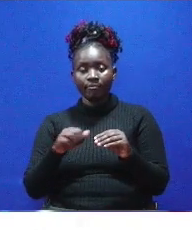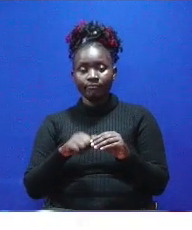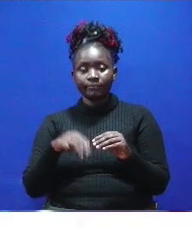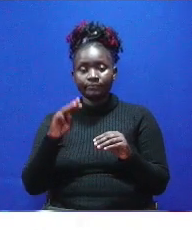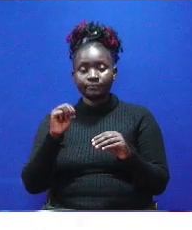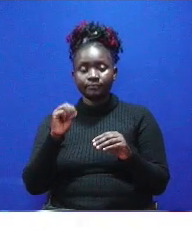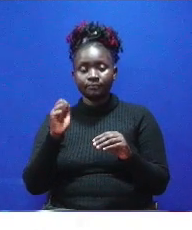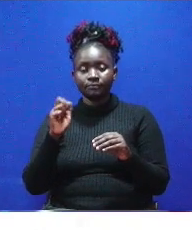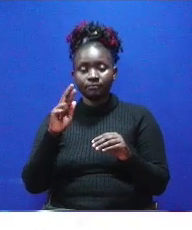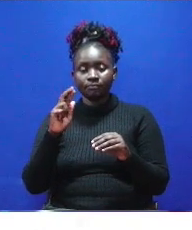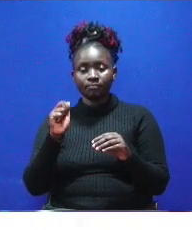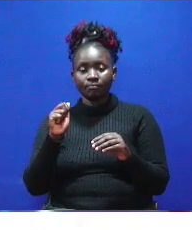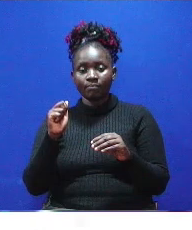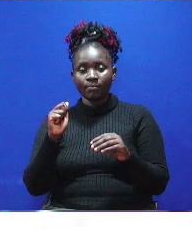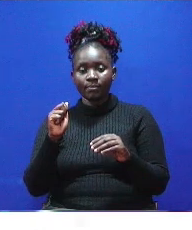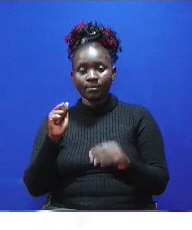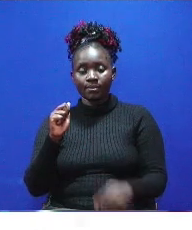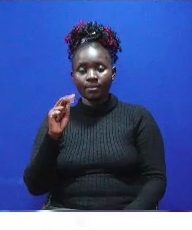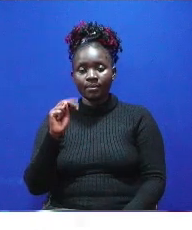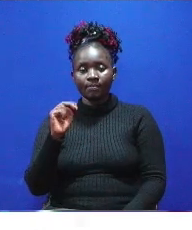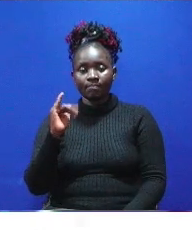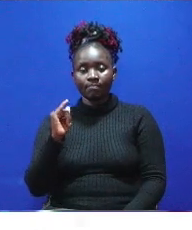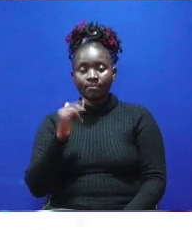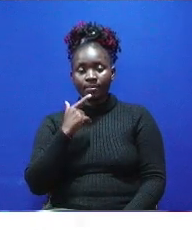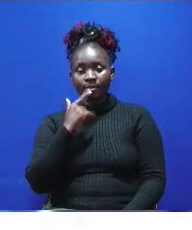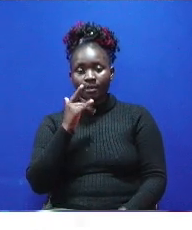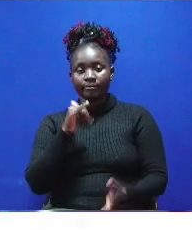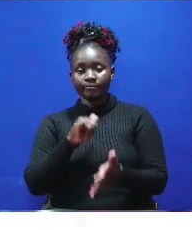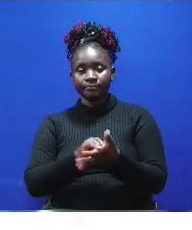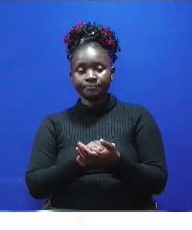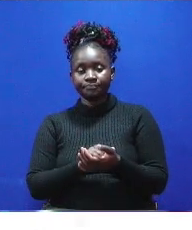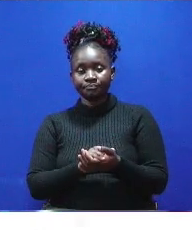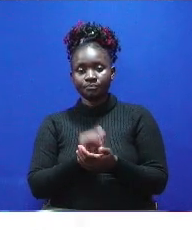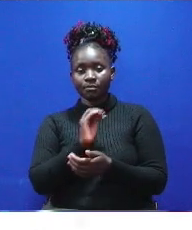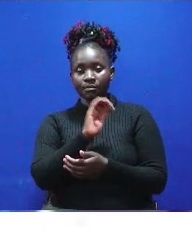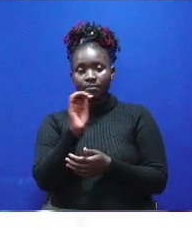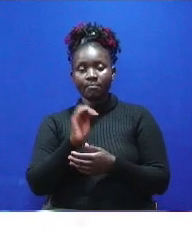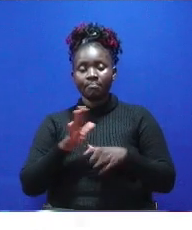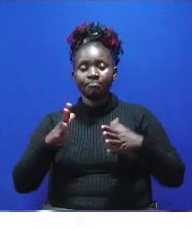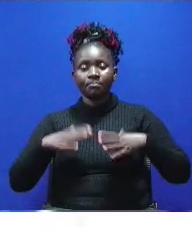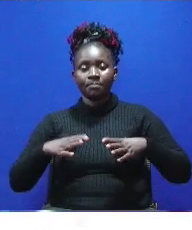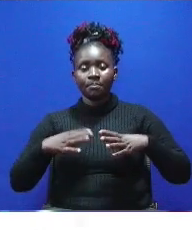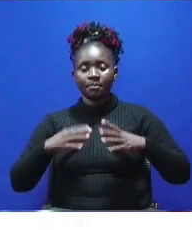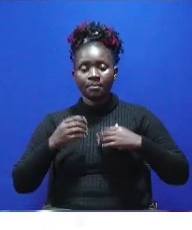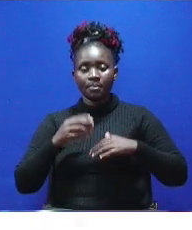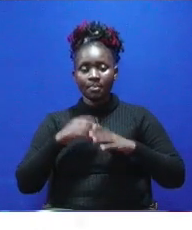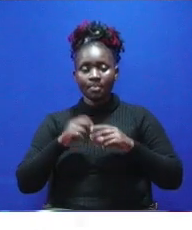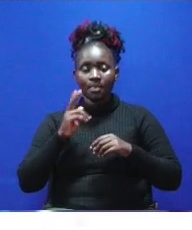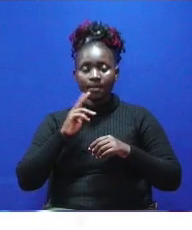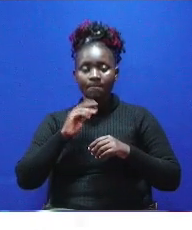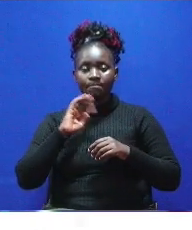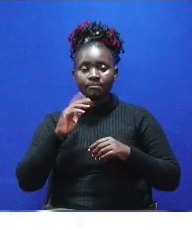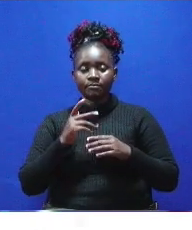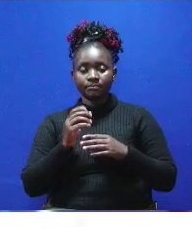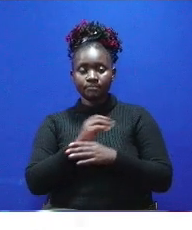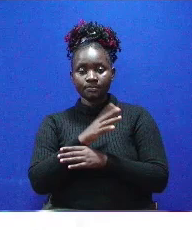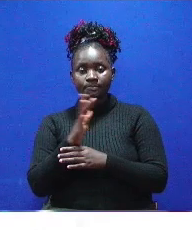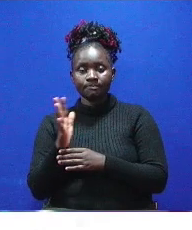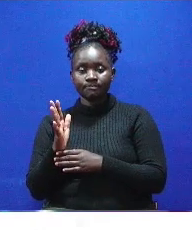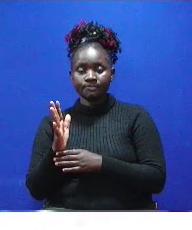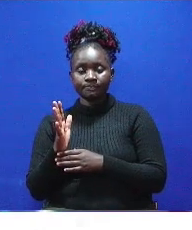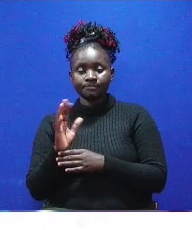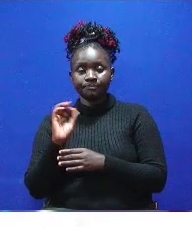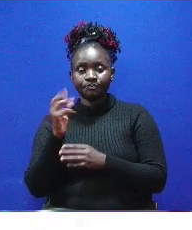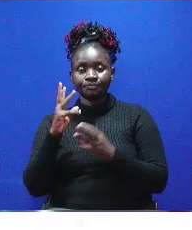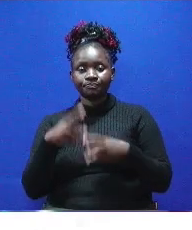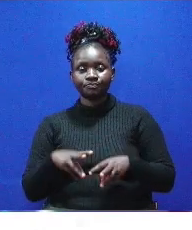kubatakana noko moka kweli ilavase wiga nyale kubaga kubori ya aba menyebe county ya Kisii wanyale kubaga simeka emetebu ni nchire ya